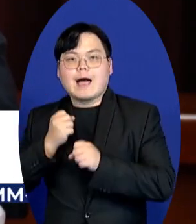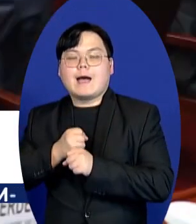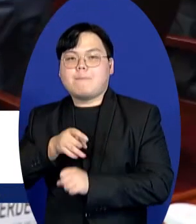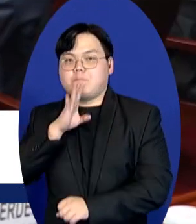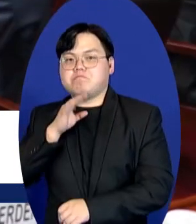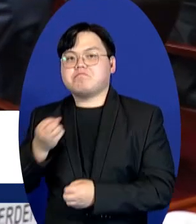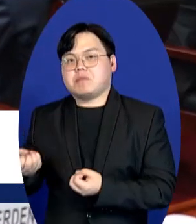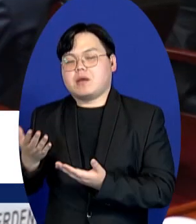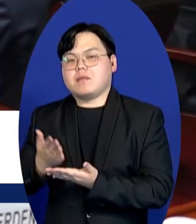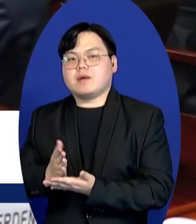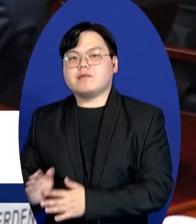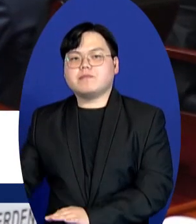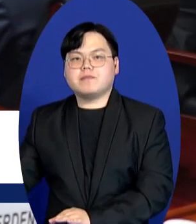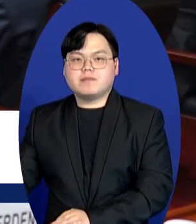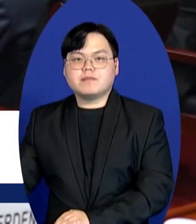гэлээ.